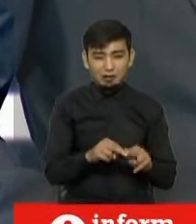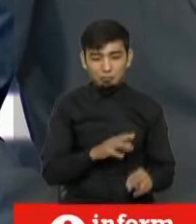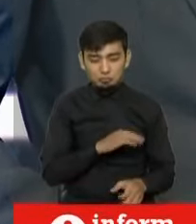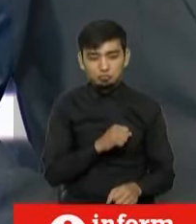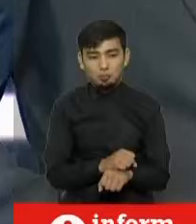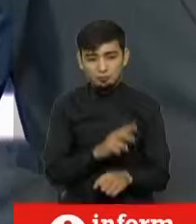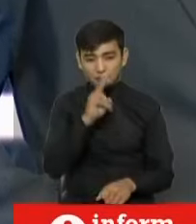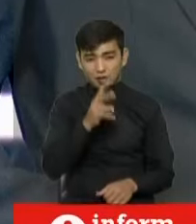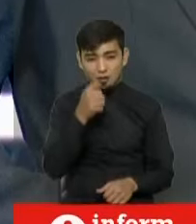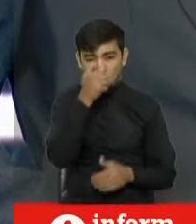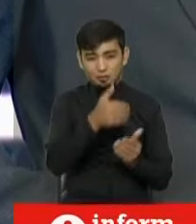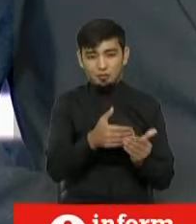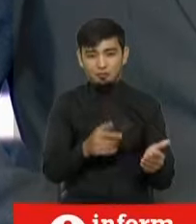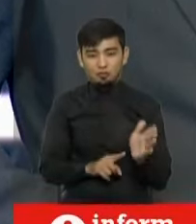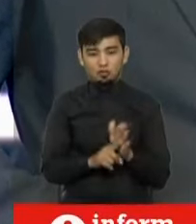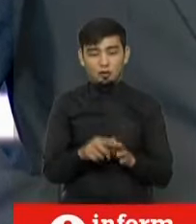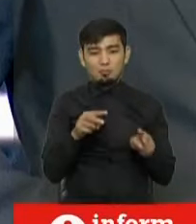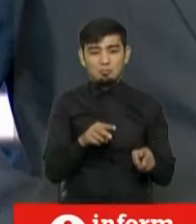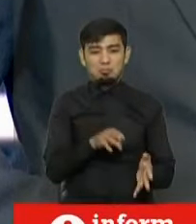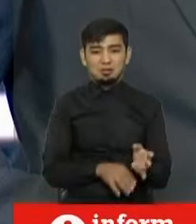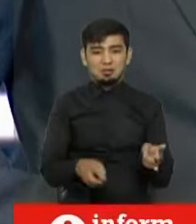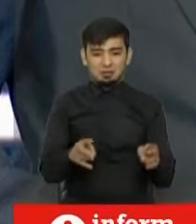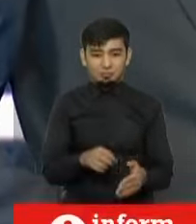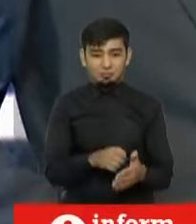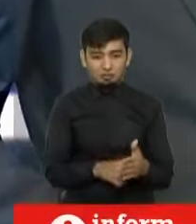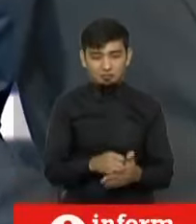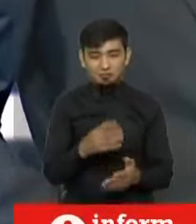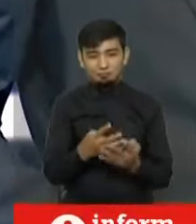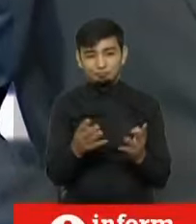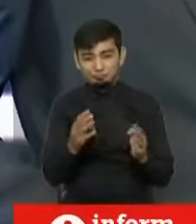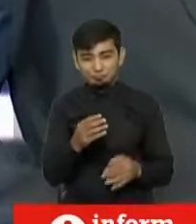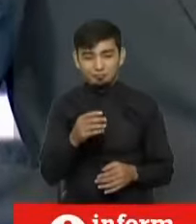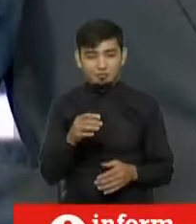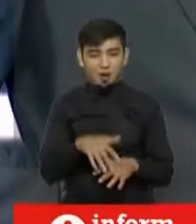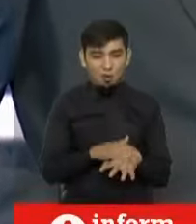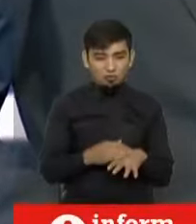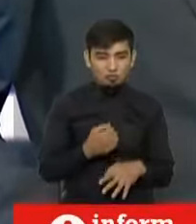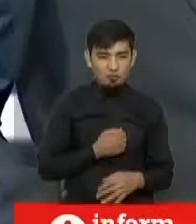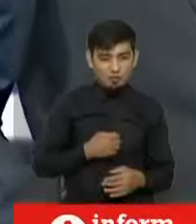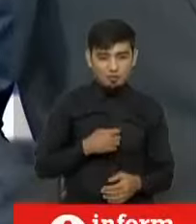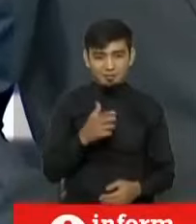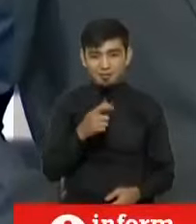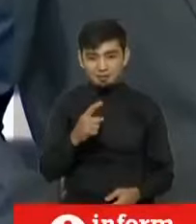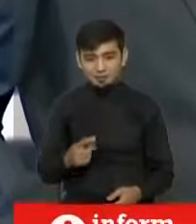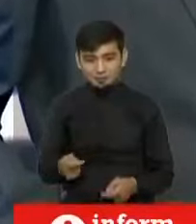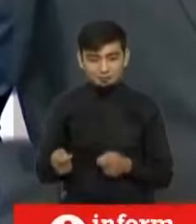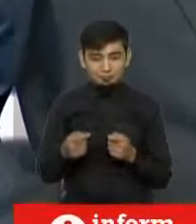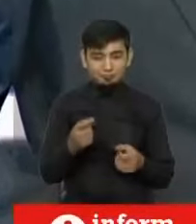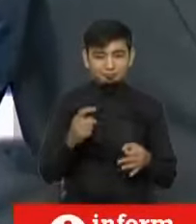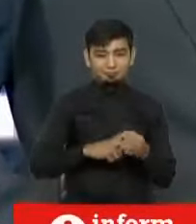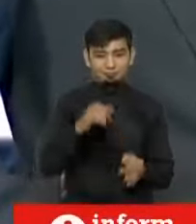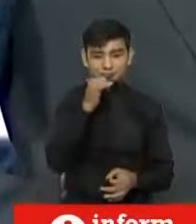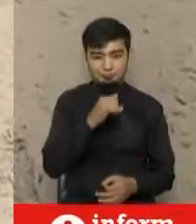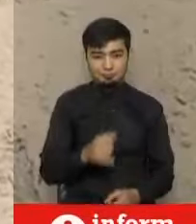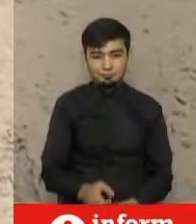бұрын іргесі қаланған станция бүгінде қараусыз қалған. Соның кесірінен тұтас елді мекеннің халқы көгілдір отын тарта алмай отыр.